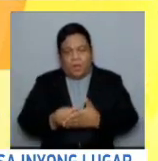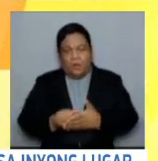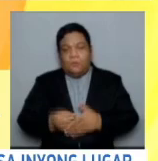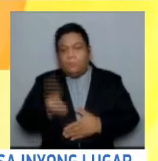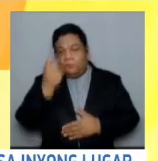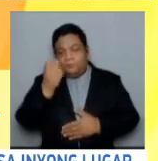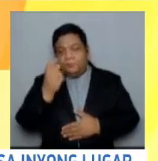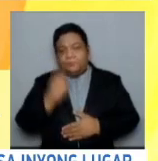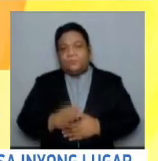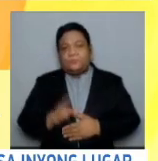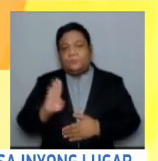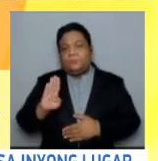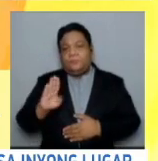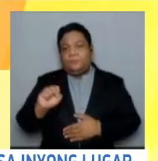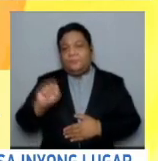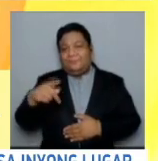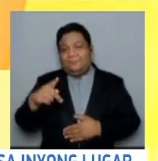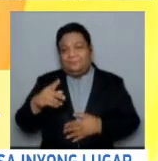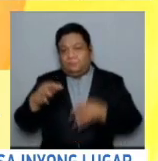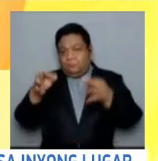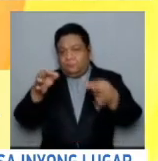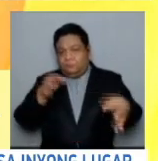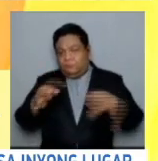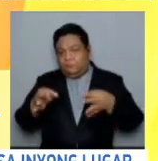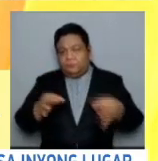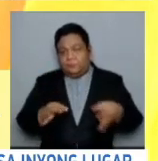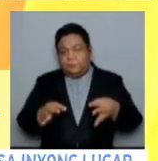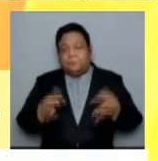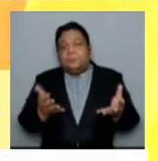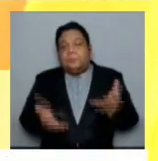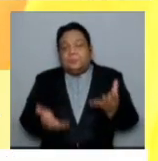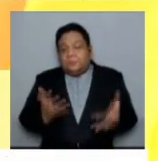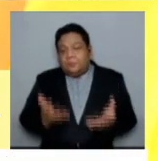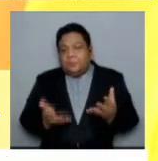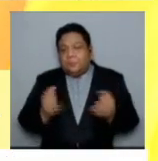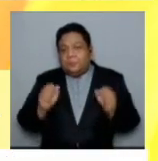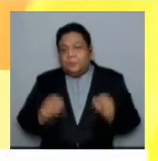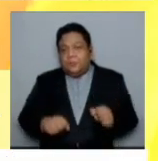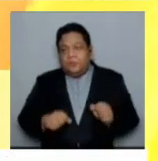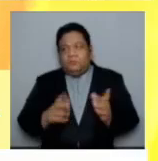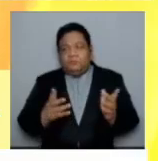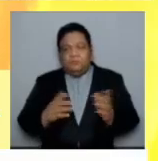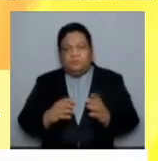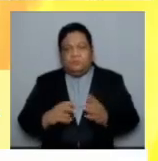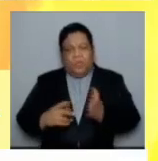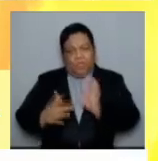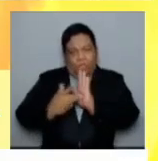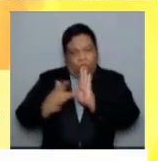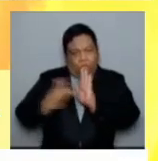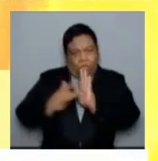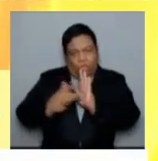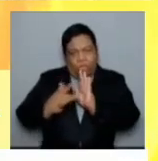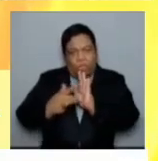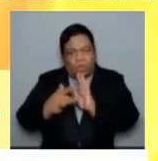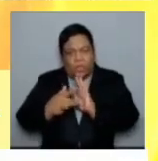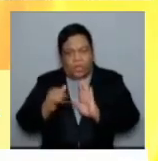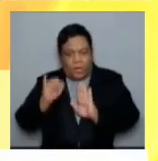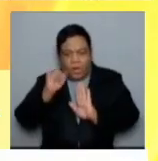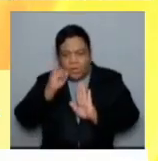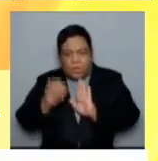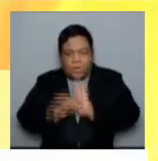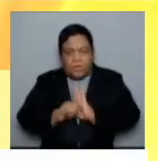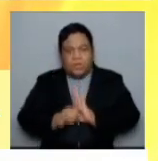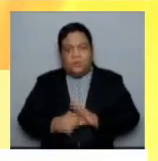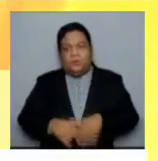baka maaaring maging sanhi ito ng identity theft at iba pang uri ng mga kalokohan. Alam mo na, pag nagbigay ka ng access